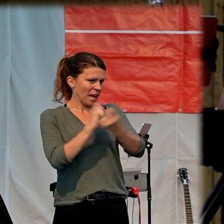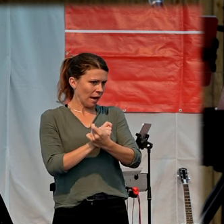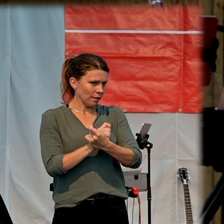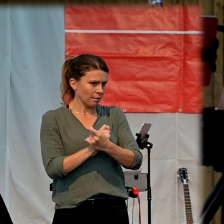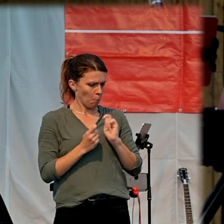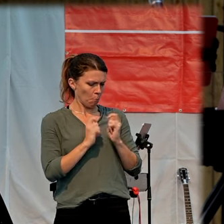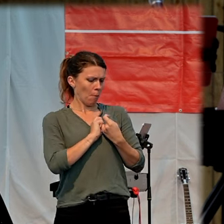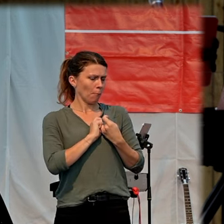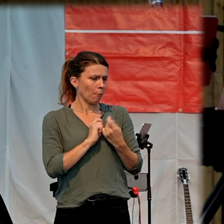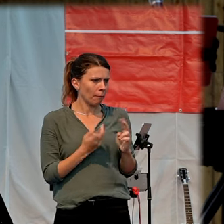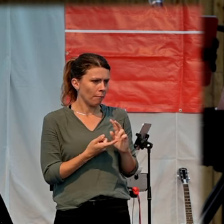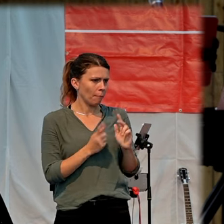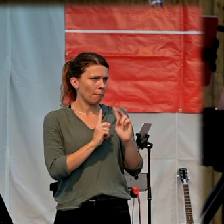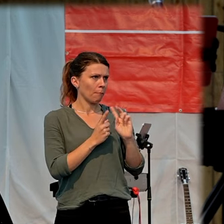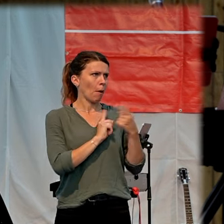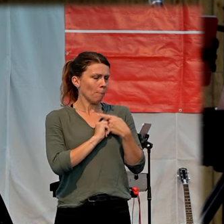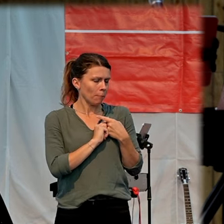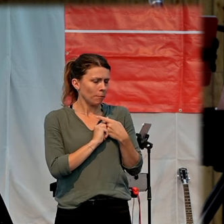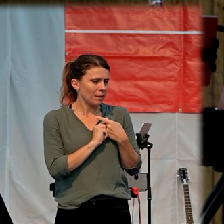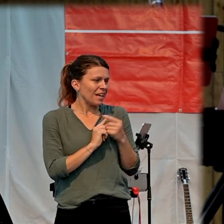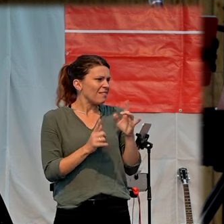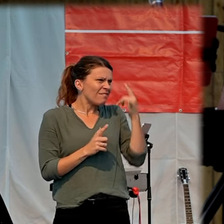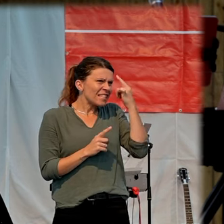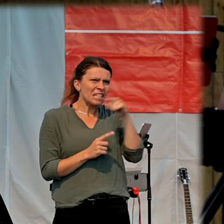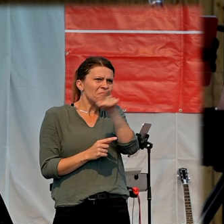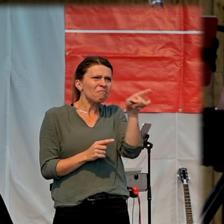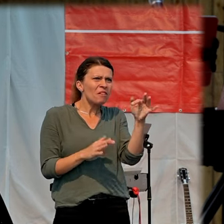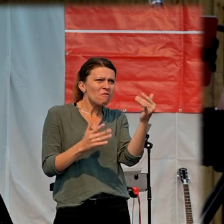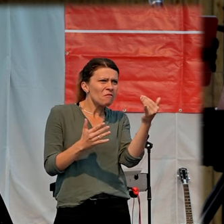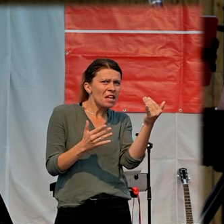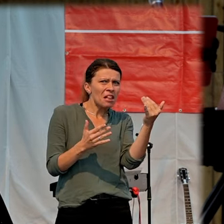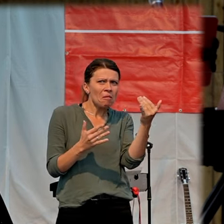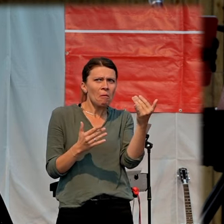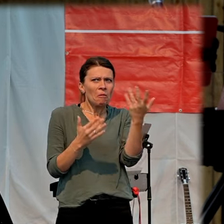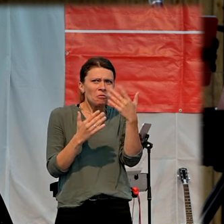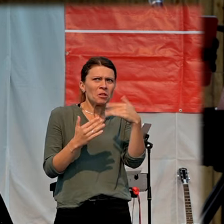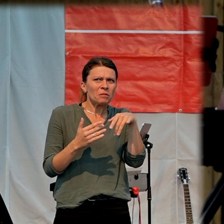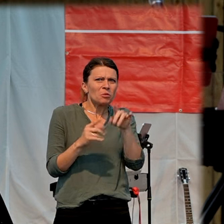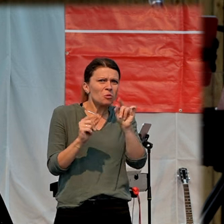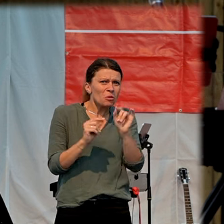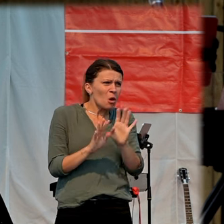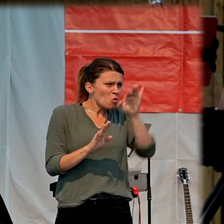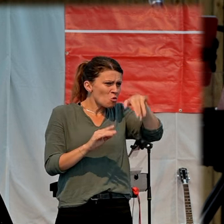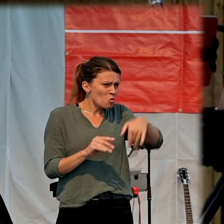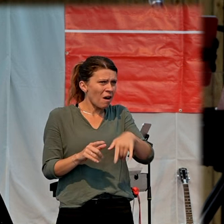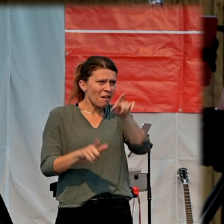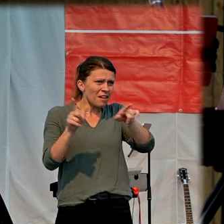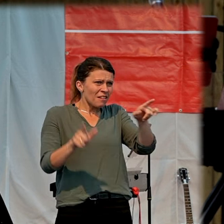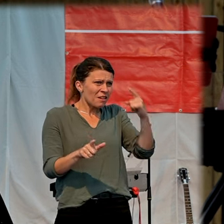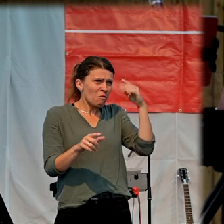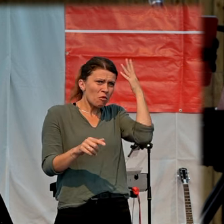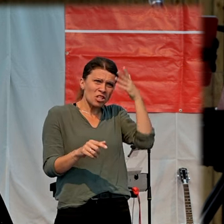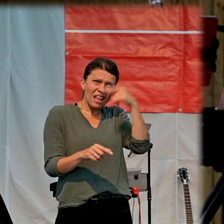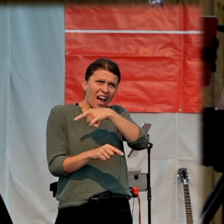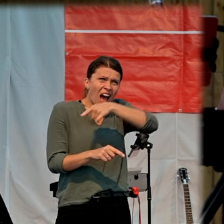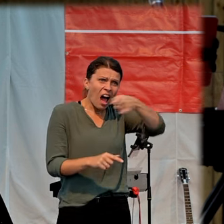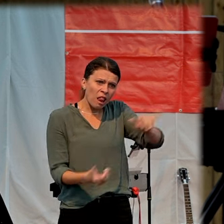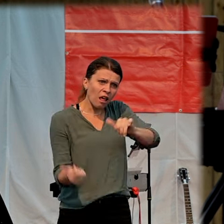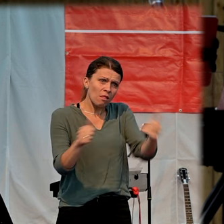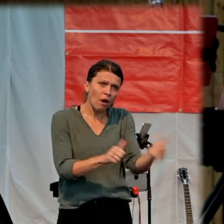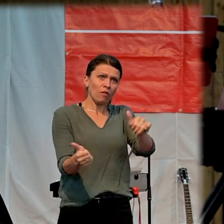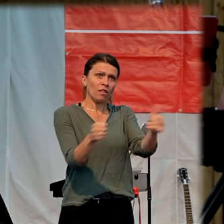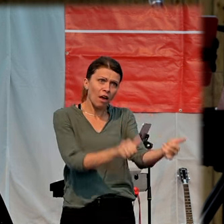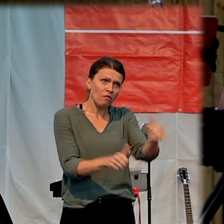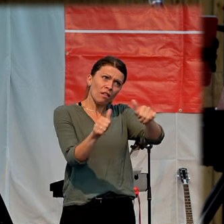Nummer. Also ich weiß nicht, wie viele hier drin sind, aber vielleicht doppelt so viel. Ja. Weil man die alle taufen muss, als Baptist ist man